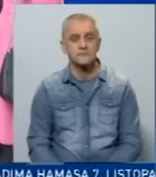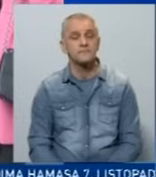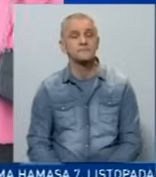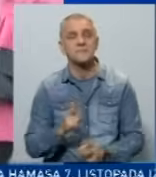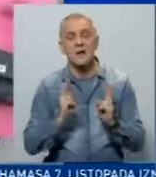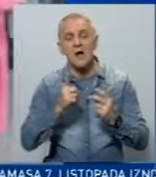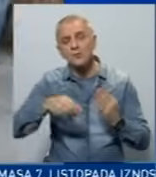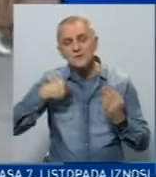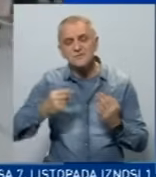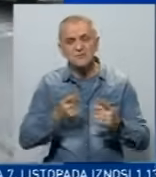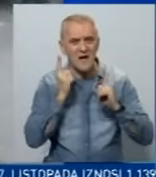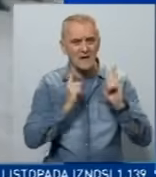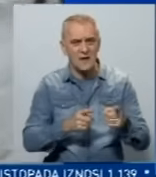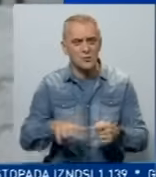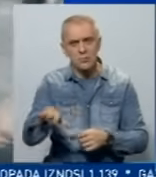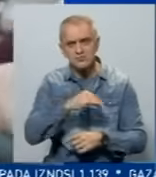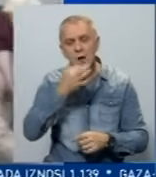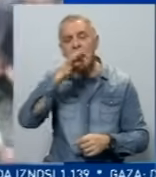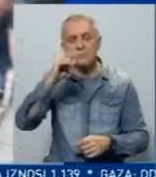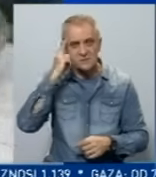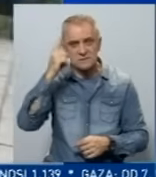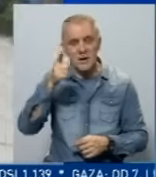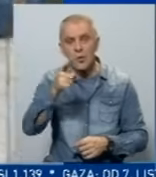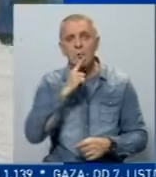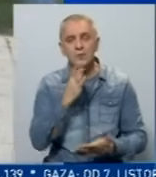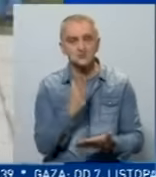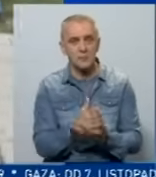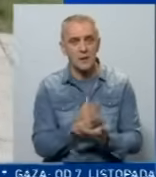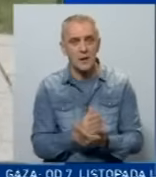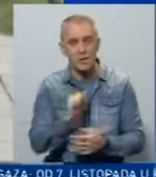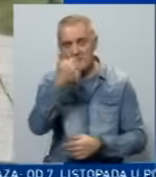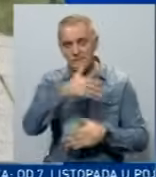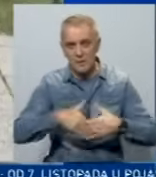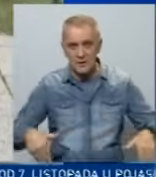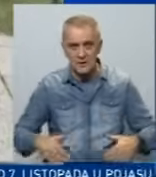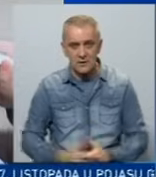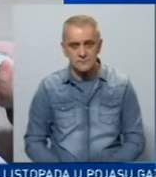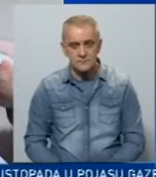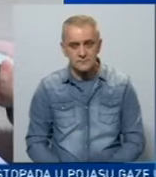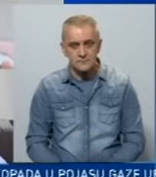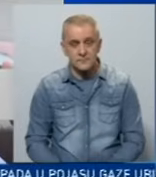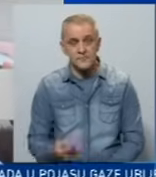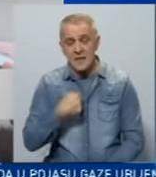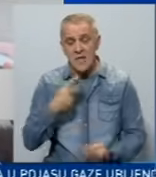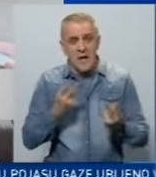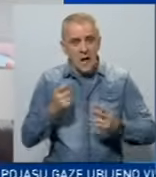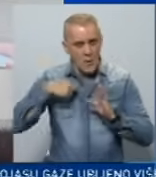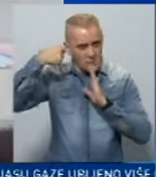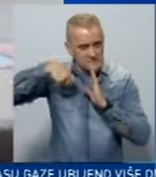je to izvještavati iz ratnog područja najbolje znaju oni koji su bili na prvim linijama. Ja kao kamerman